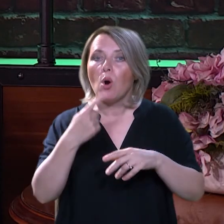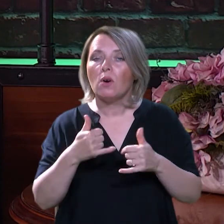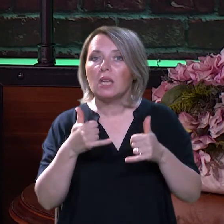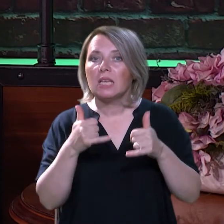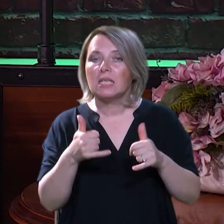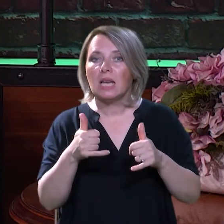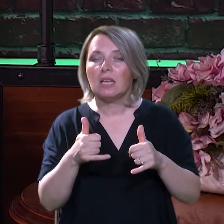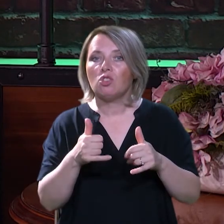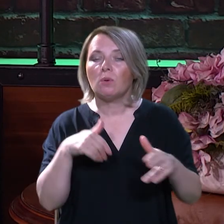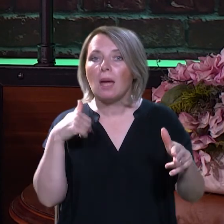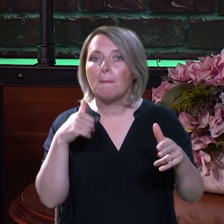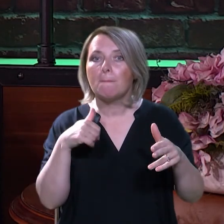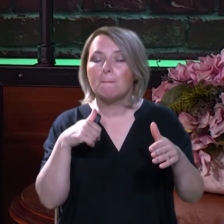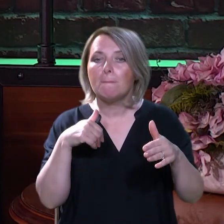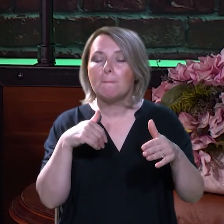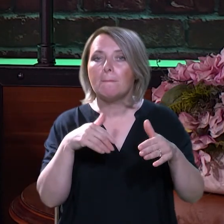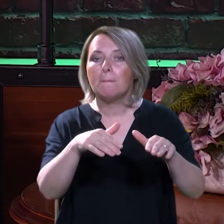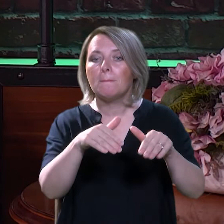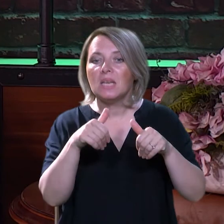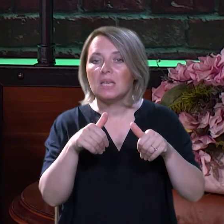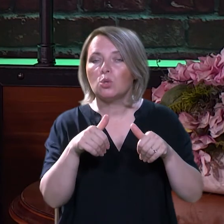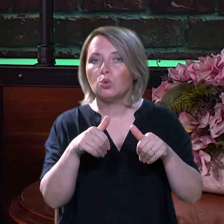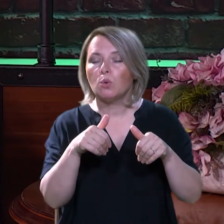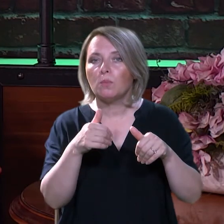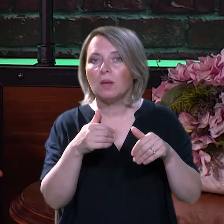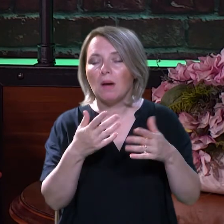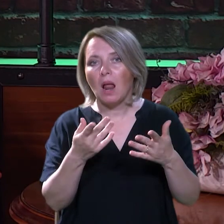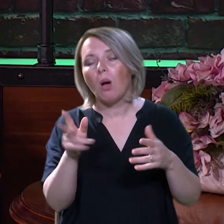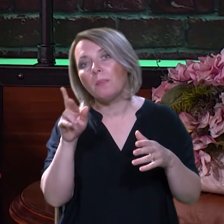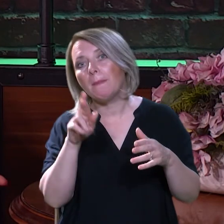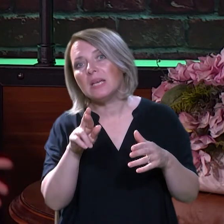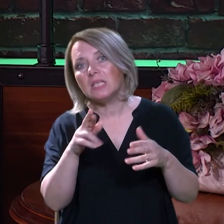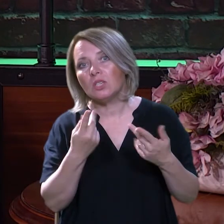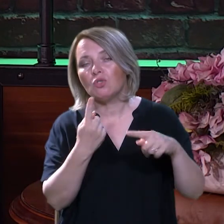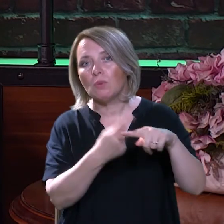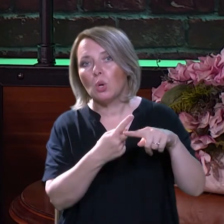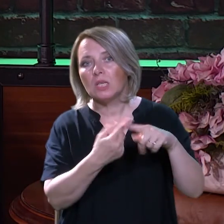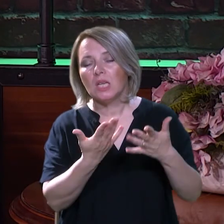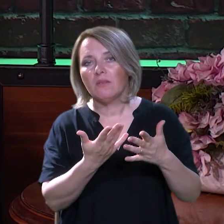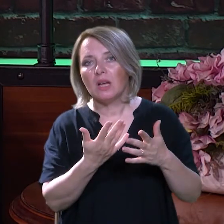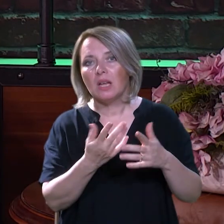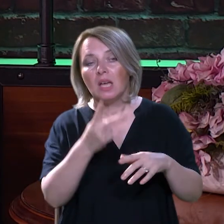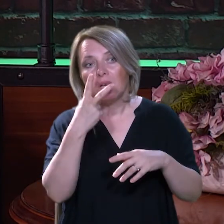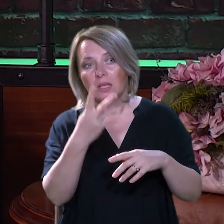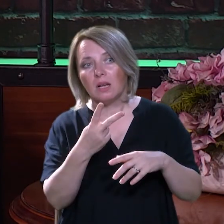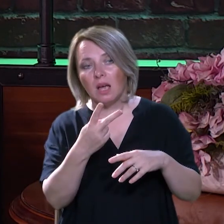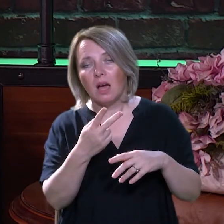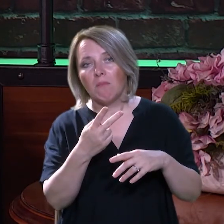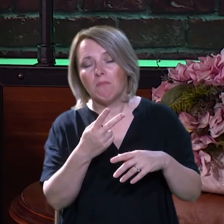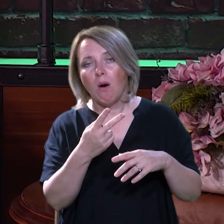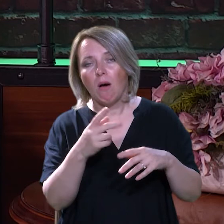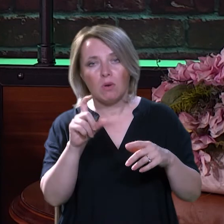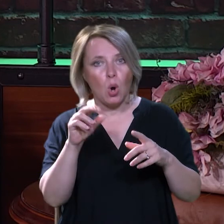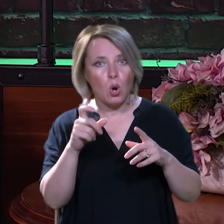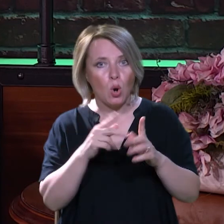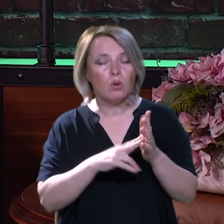će vam nekako taj pristup možda optimistični je da kad gledamo na tu koronu, da je pozitivni aspekt toga što se više počelo ulagati